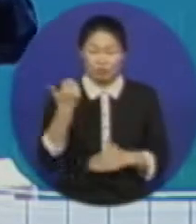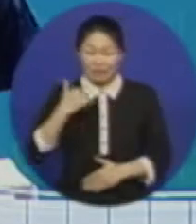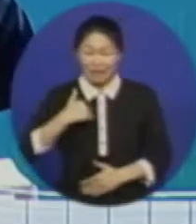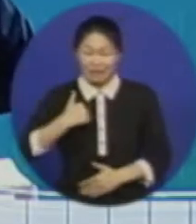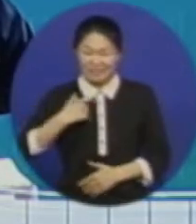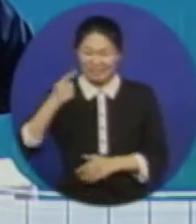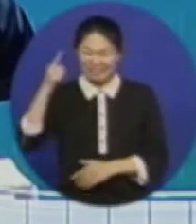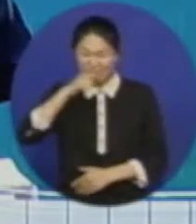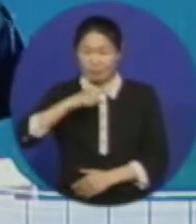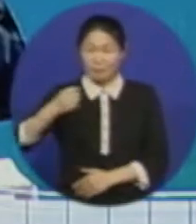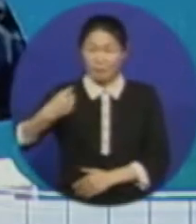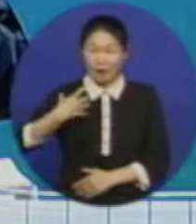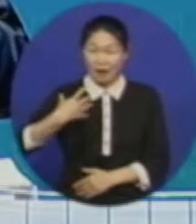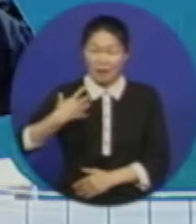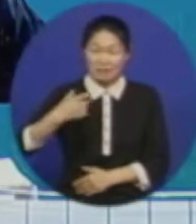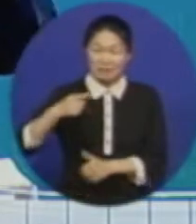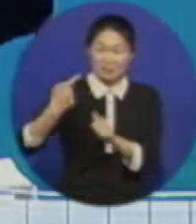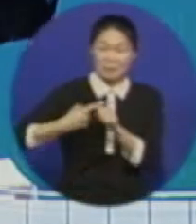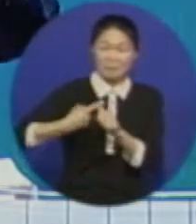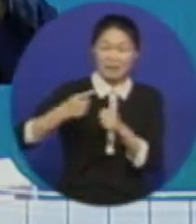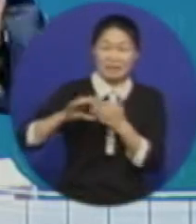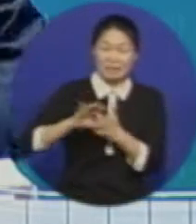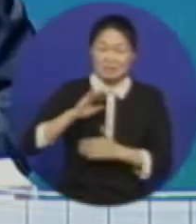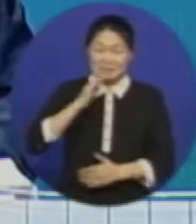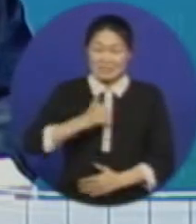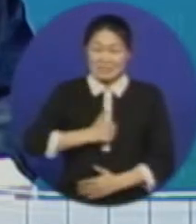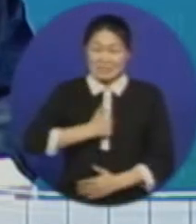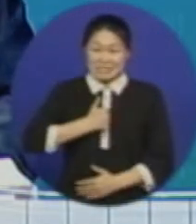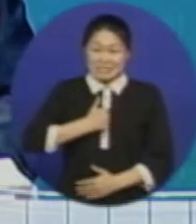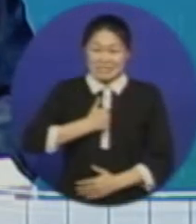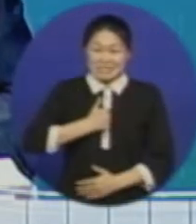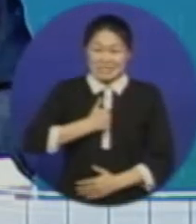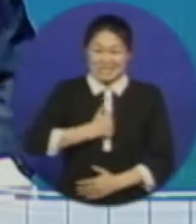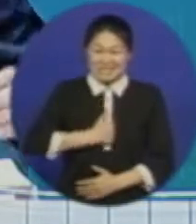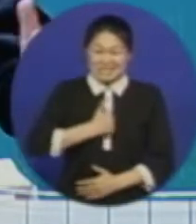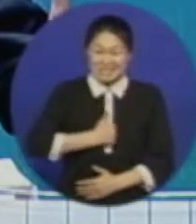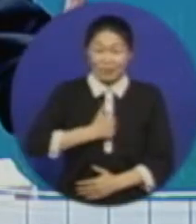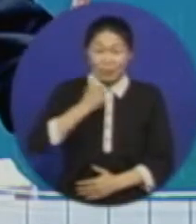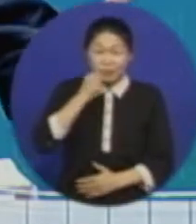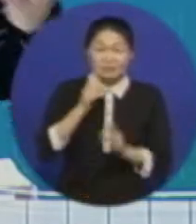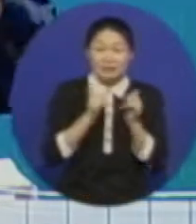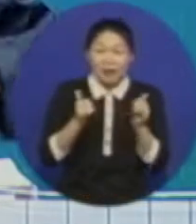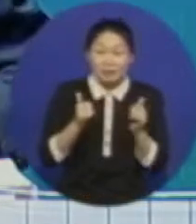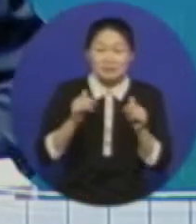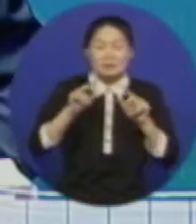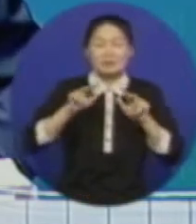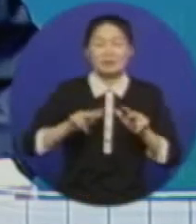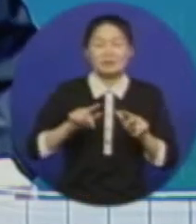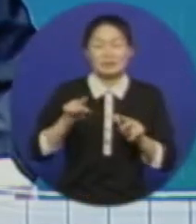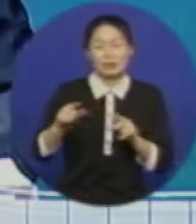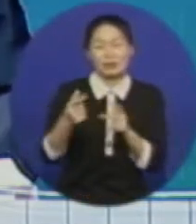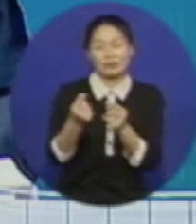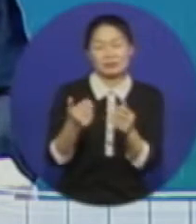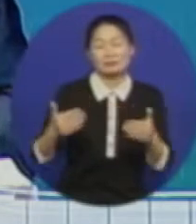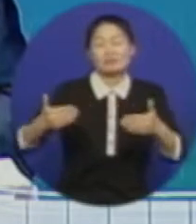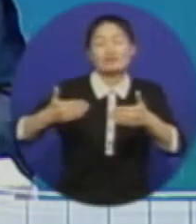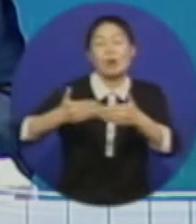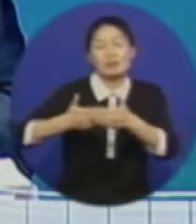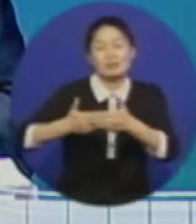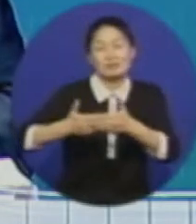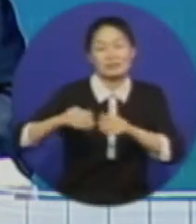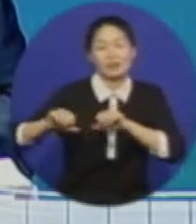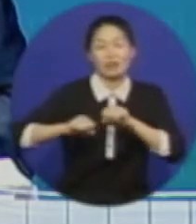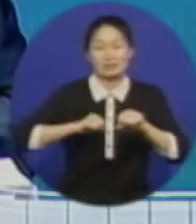나쁜 이야기하고 비판하면 도무지 못 참는 사람 이제는 그 사람이 품어진 은 역사가 일어나면